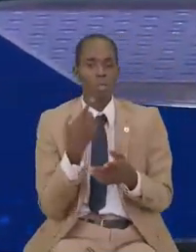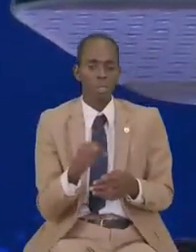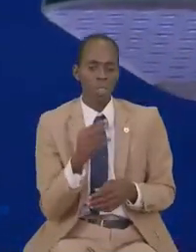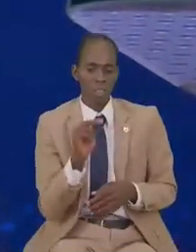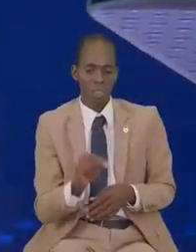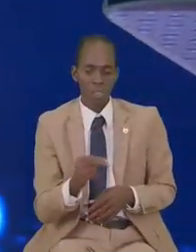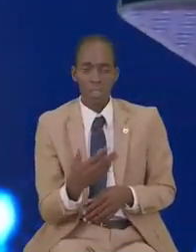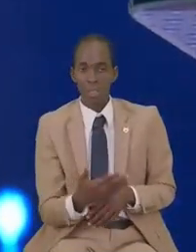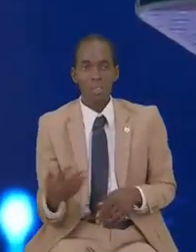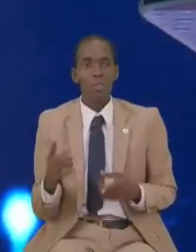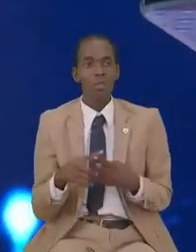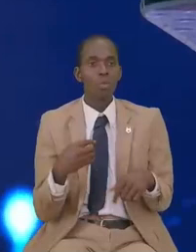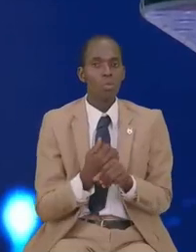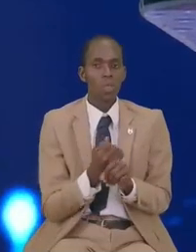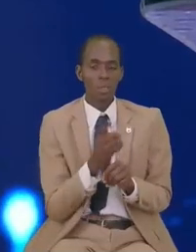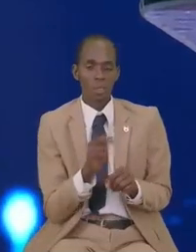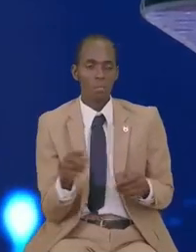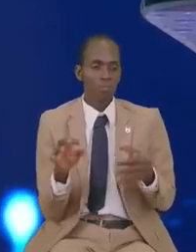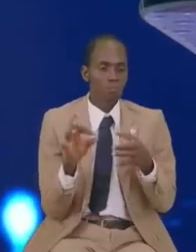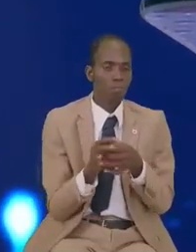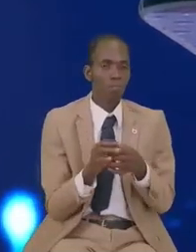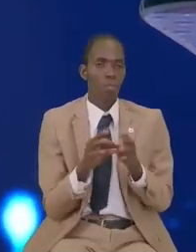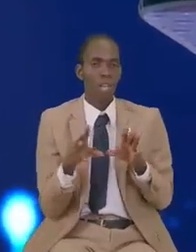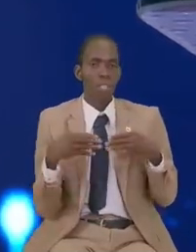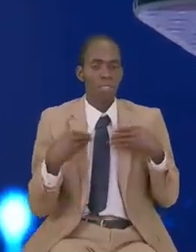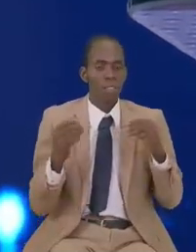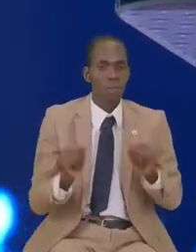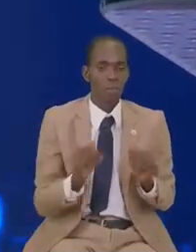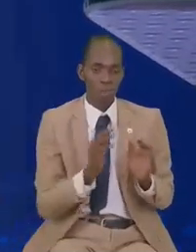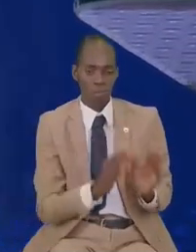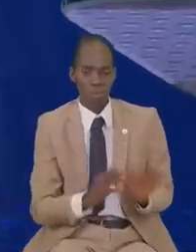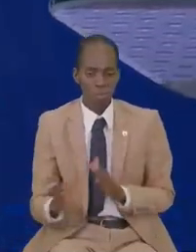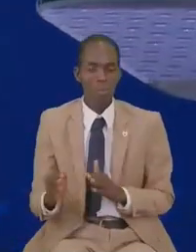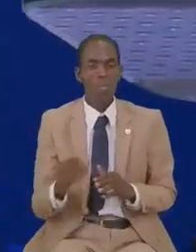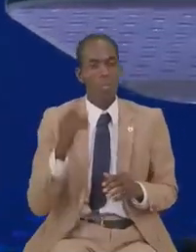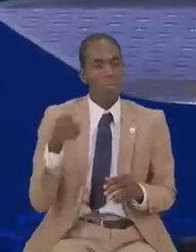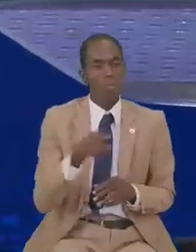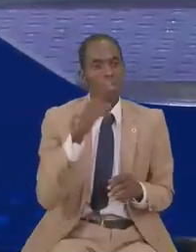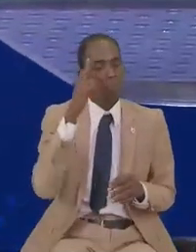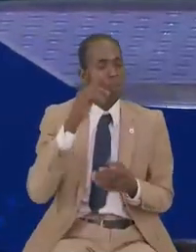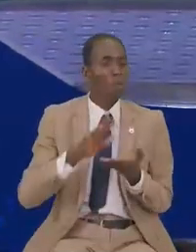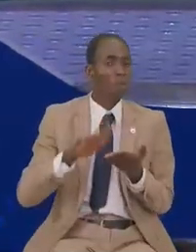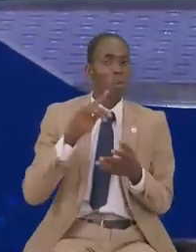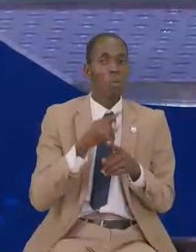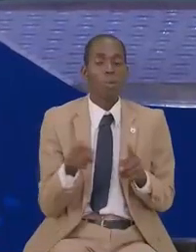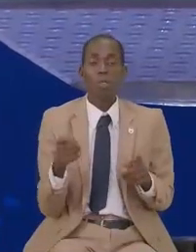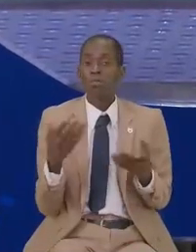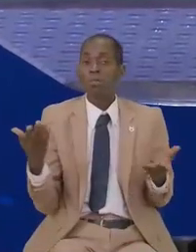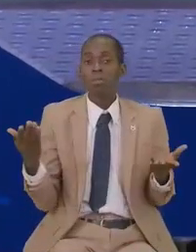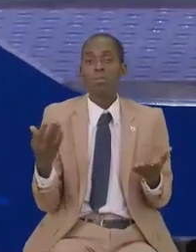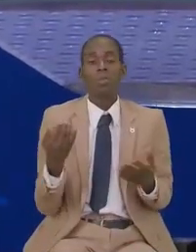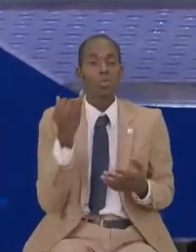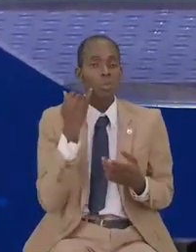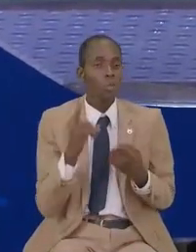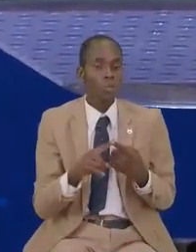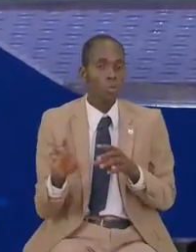nécessaire pour les purifier, pour les rendre acceptables, agréables et les préparer pour la gloire. Mais au lieu de cela, Dieu a